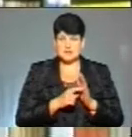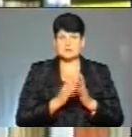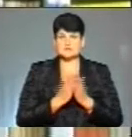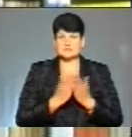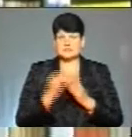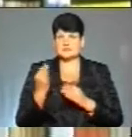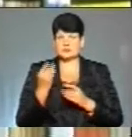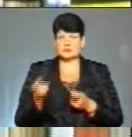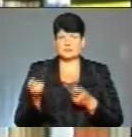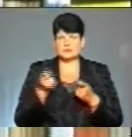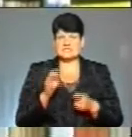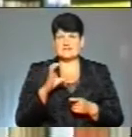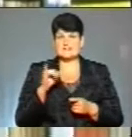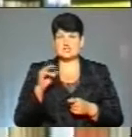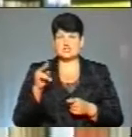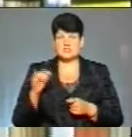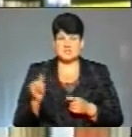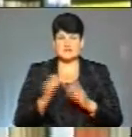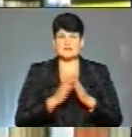з історії прийшли тільки десь у січні.